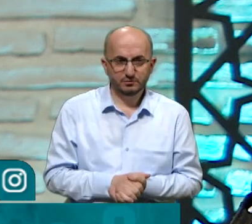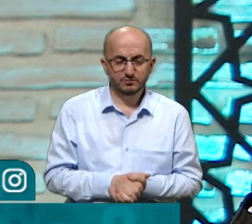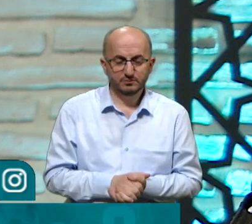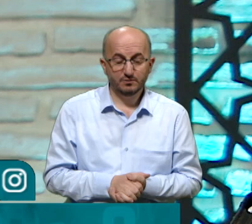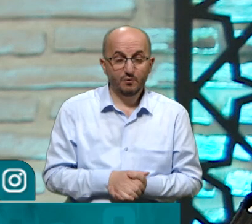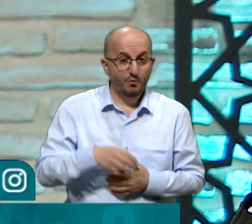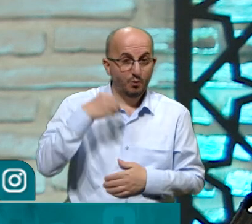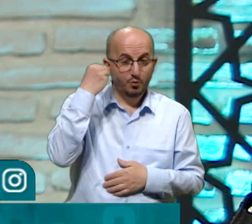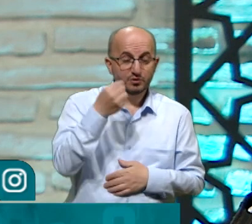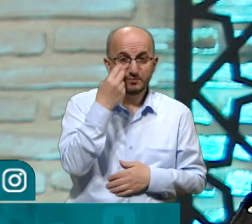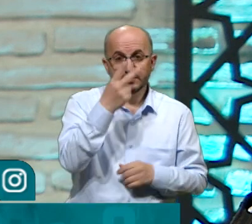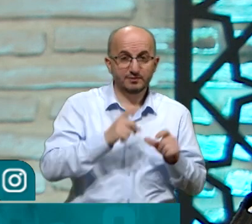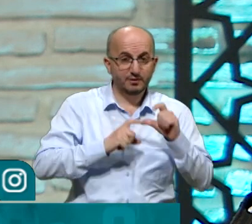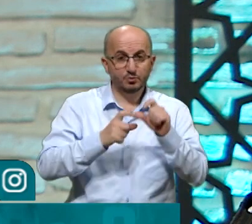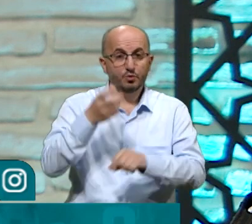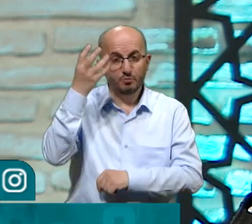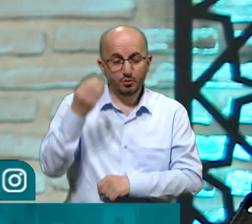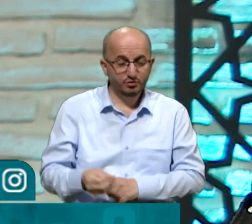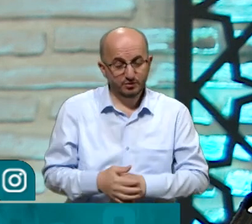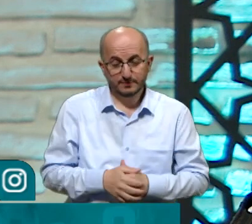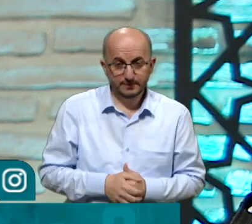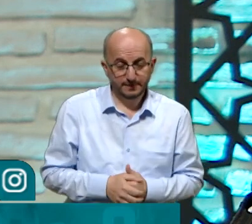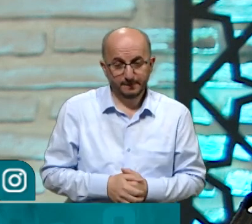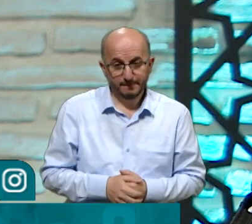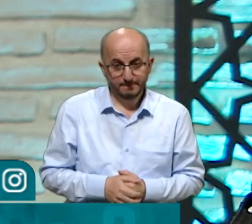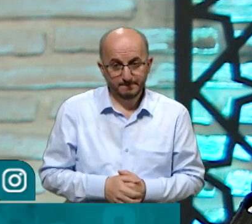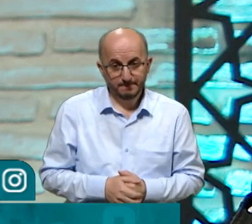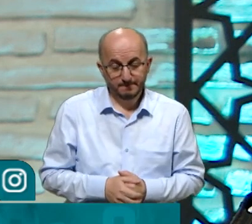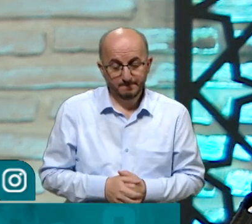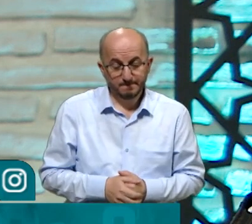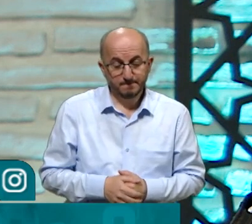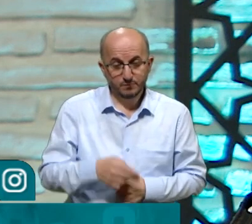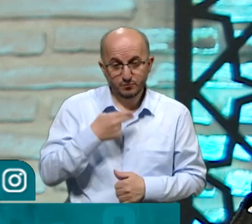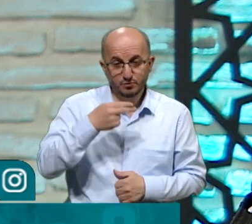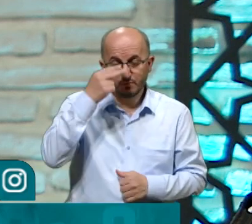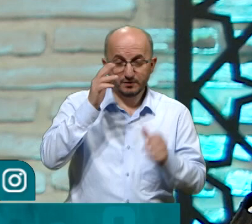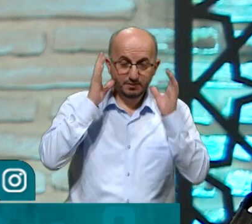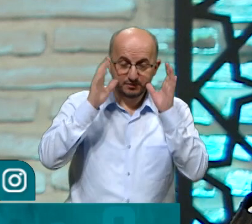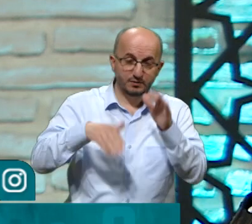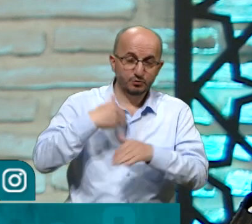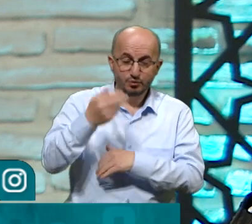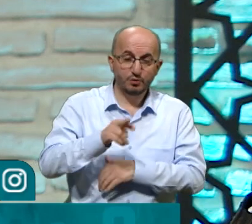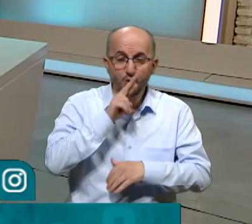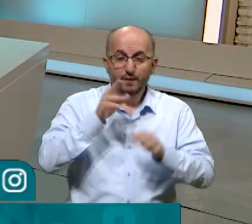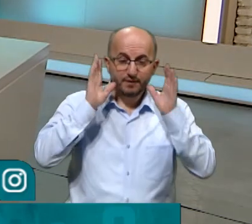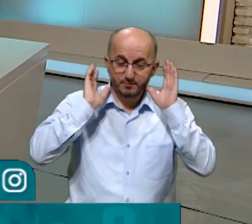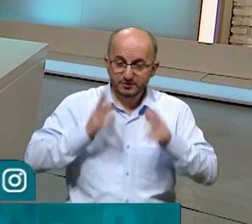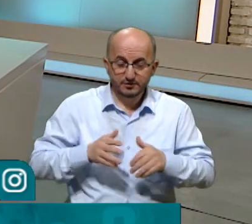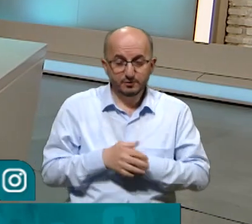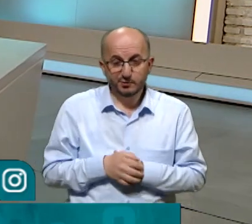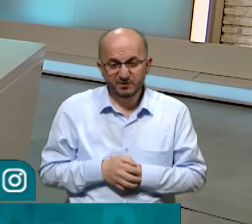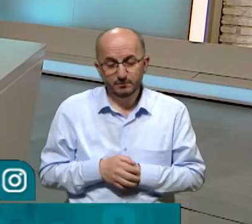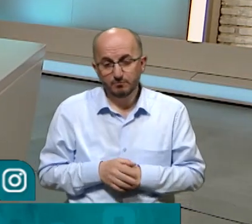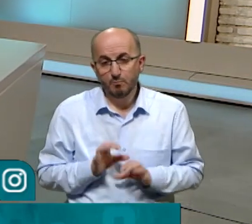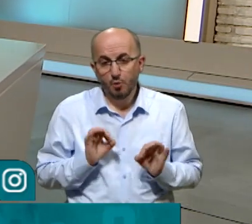sorum olacaktı buyrun var ya abi bizim burada cuma namazından sonra öğle namazı kılınıyor Evet